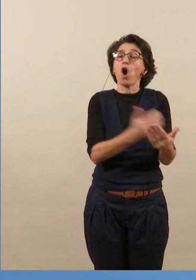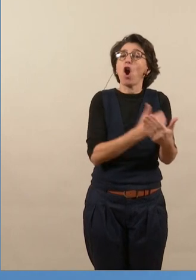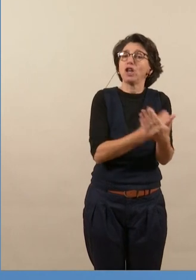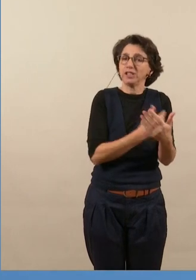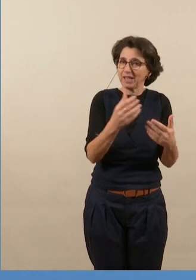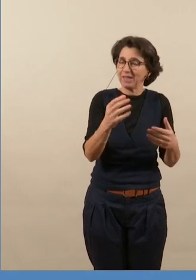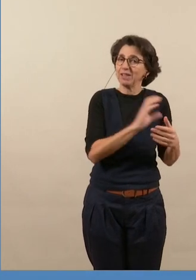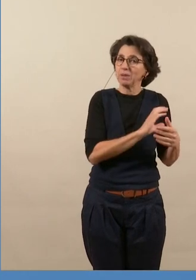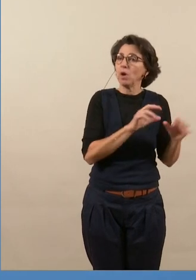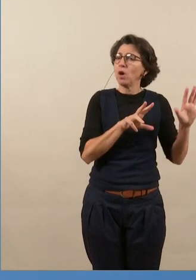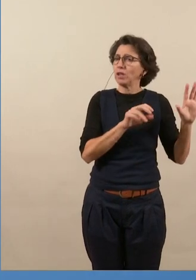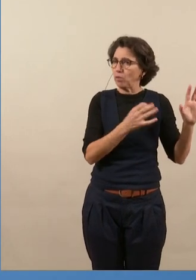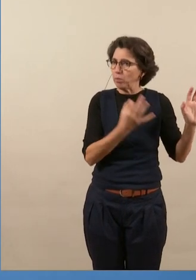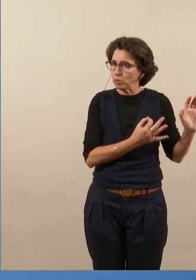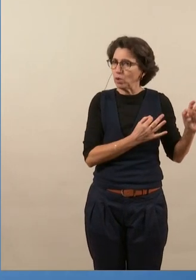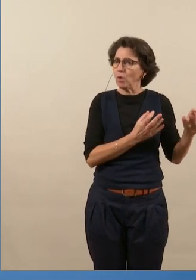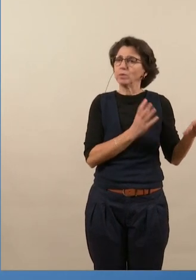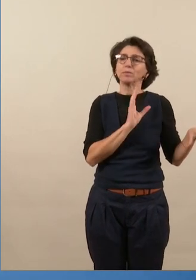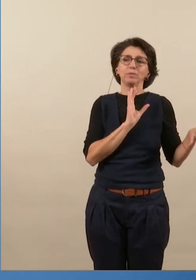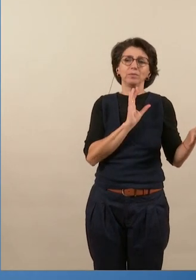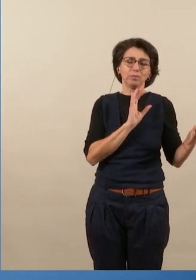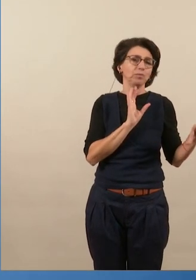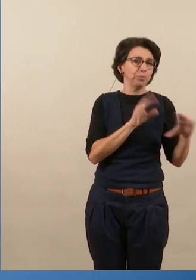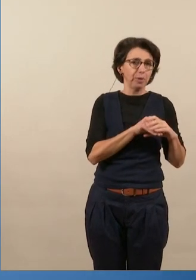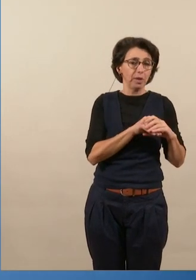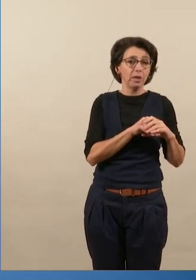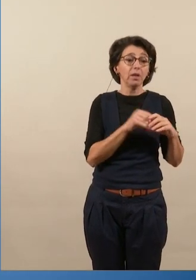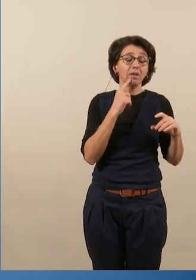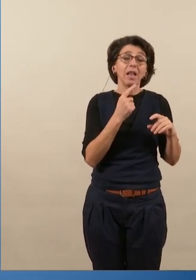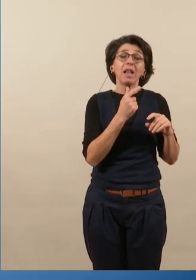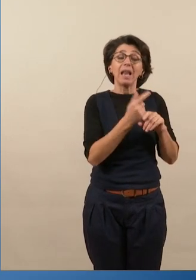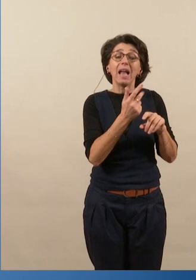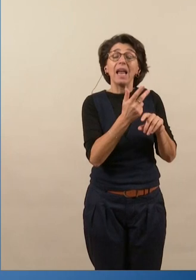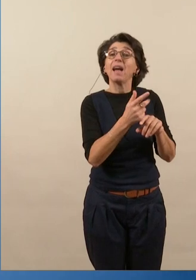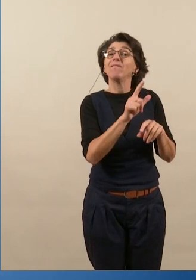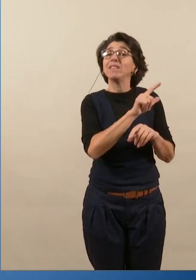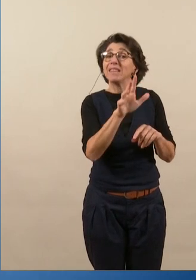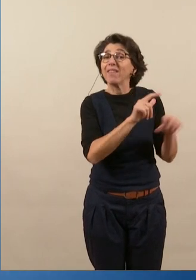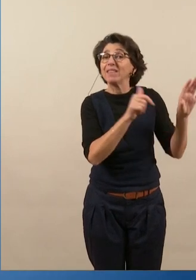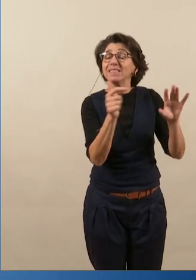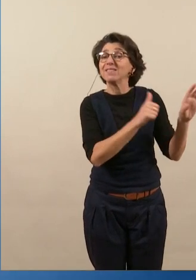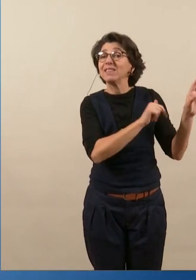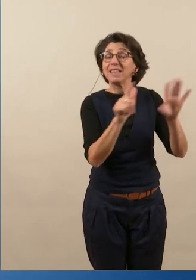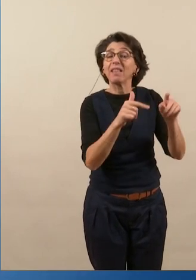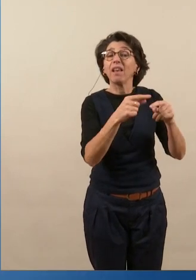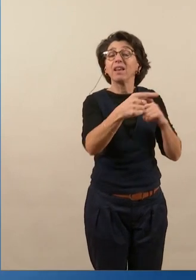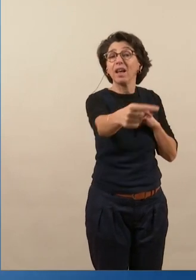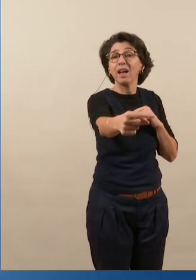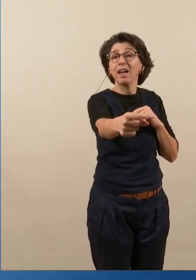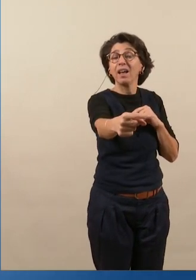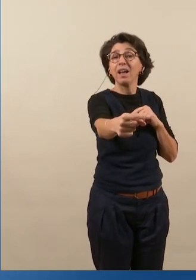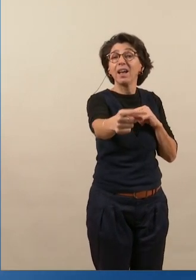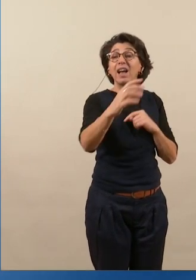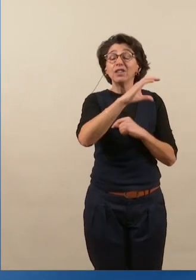il n'en sera rien pour les années qui suivont s'il vous plaît donc Monsieur le Maire Monsieur l'Adjoint finance expliquez-nous comment vous allez financer les